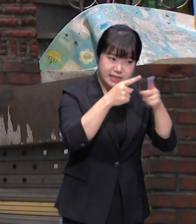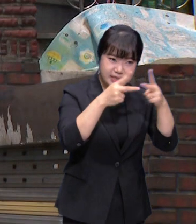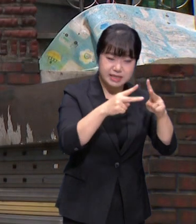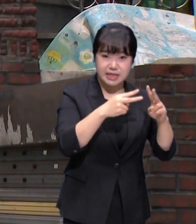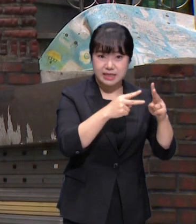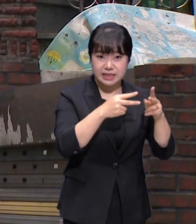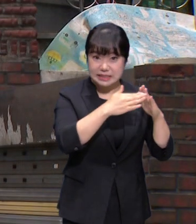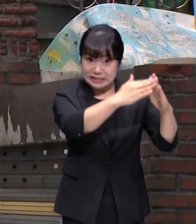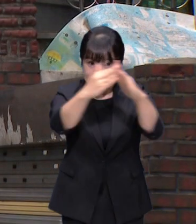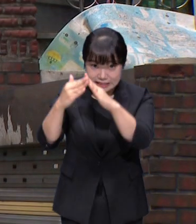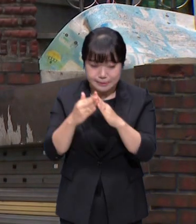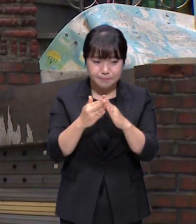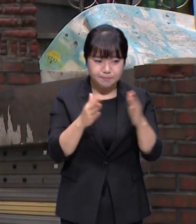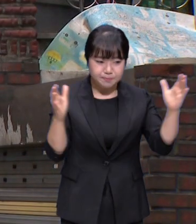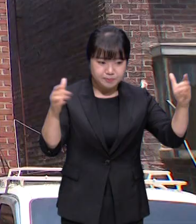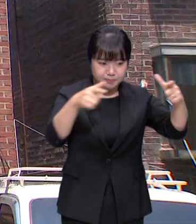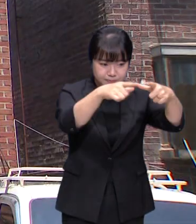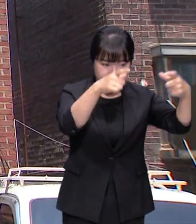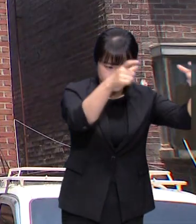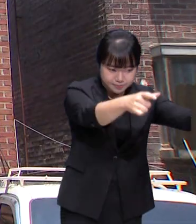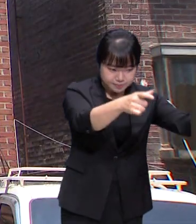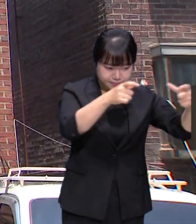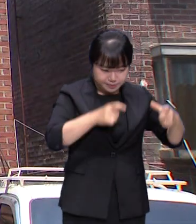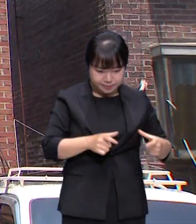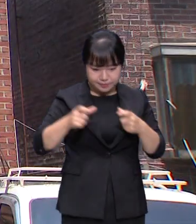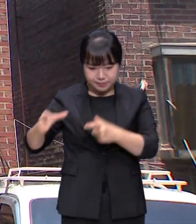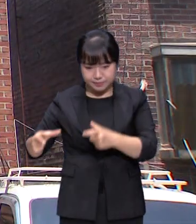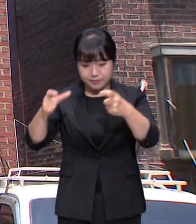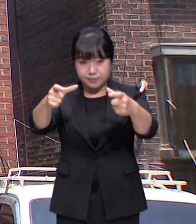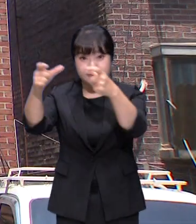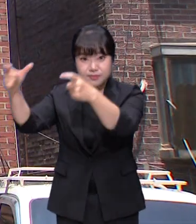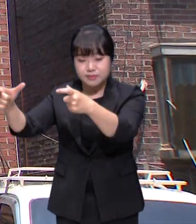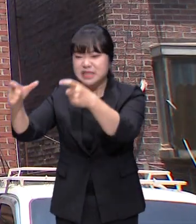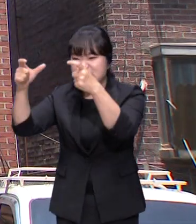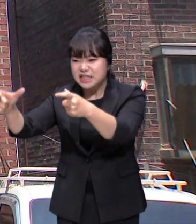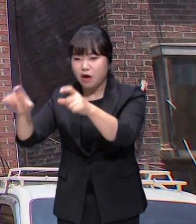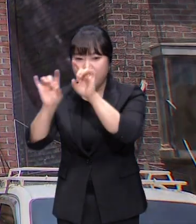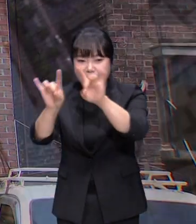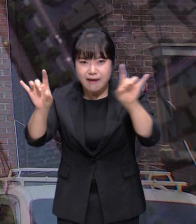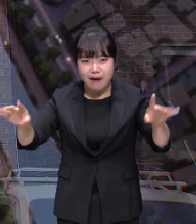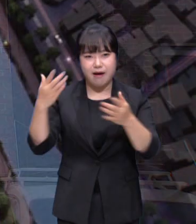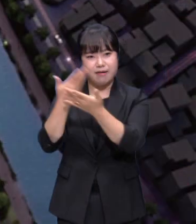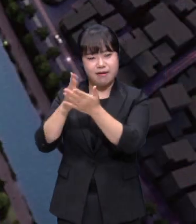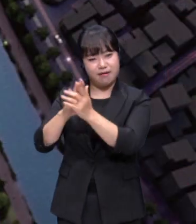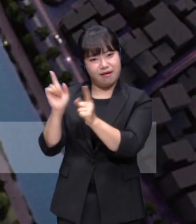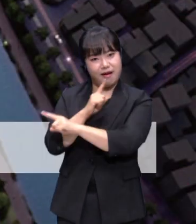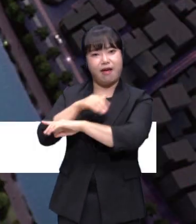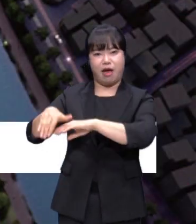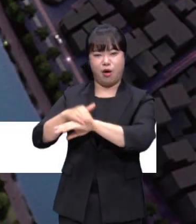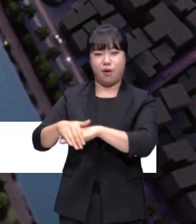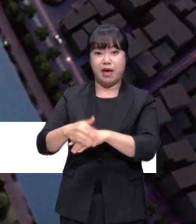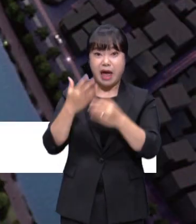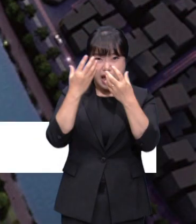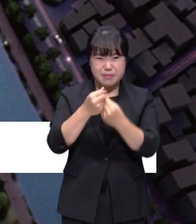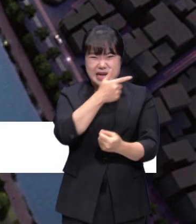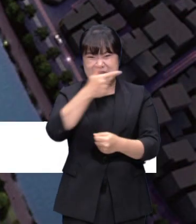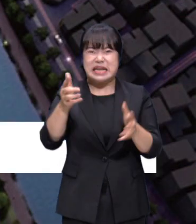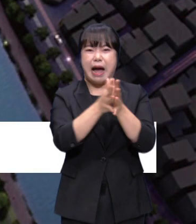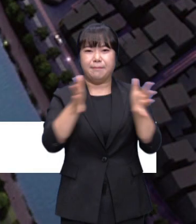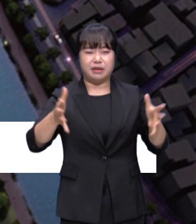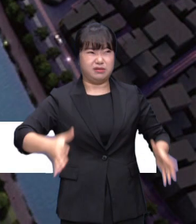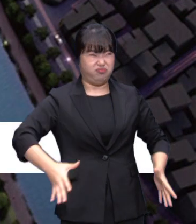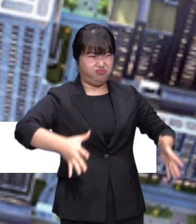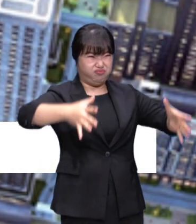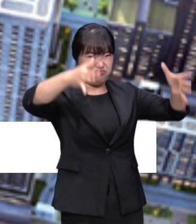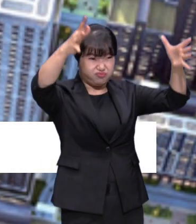모아 블록 단위로 공동개발하는 모아주택의 묶음을 의미합니다. 대단지 아파트처럼 양질의 주택을